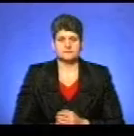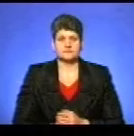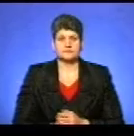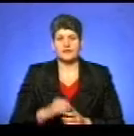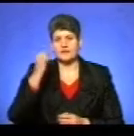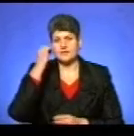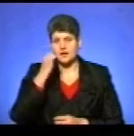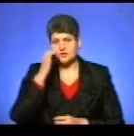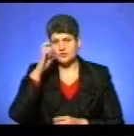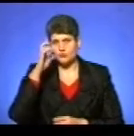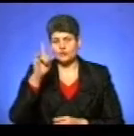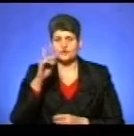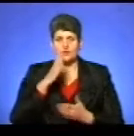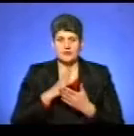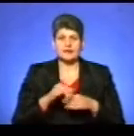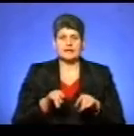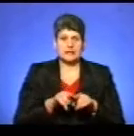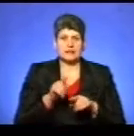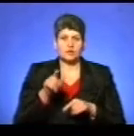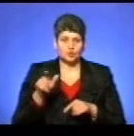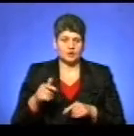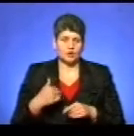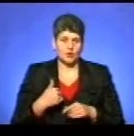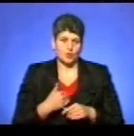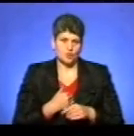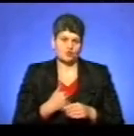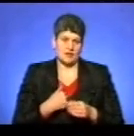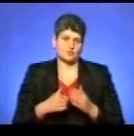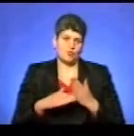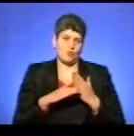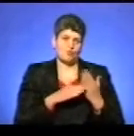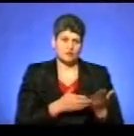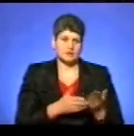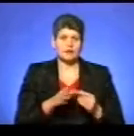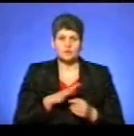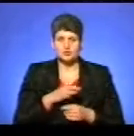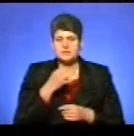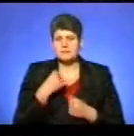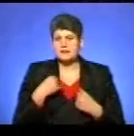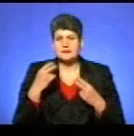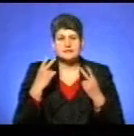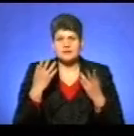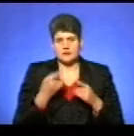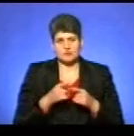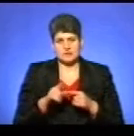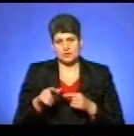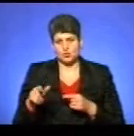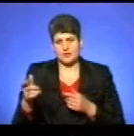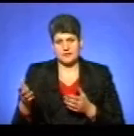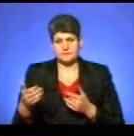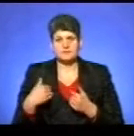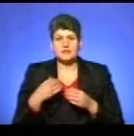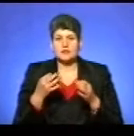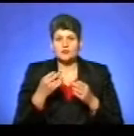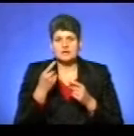Вдячність Богові, що є такі люди, які хочуть нам допомогти. І так, як було сказано, ми не знаємо тих людей. Ми з